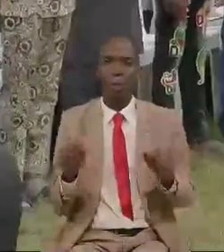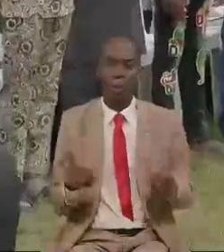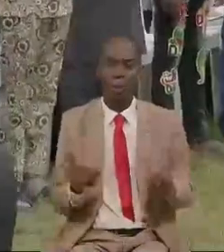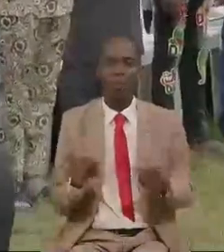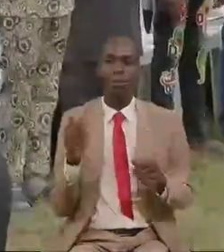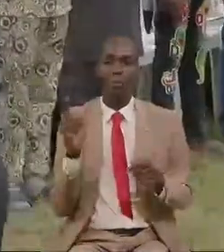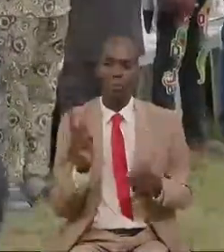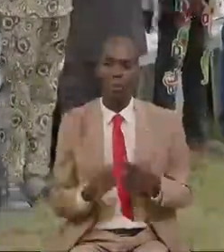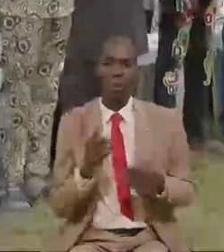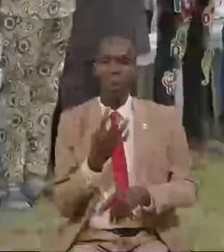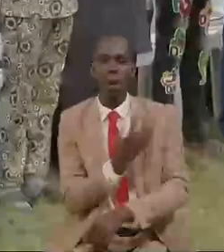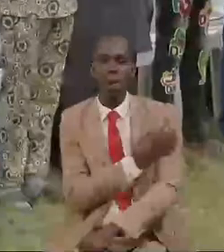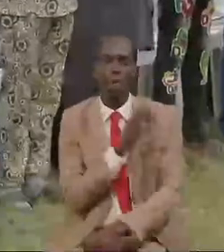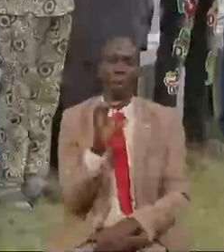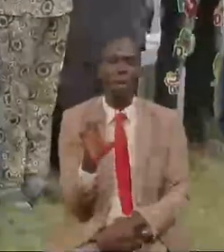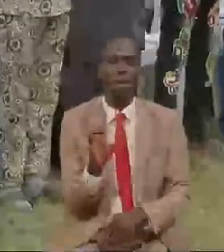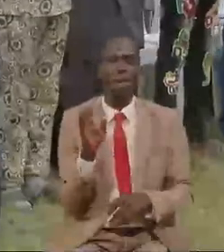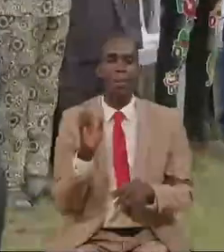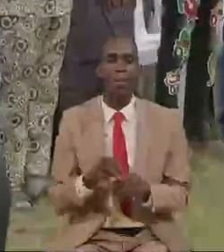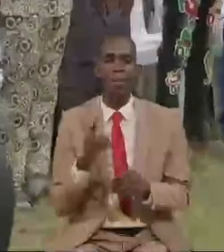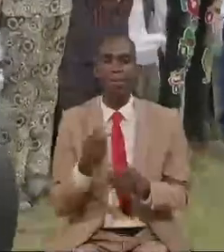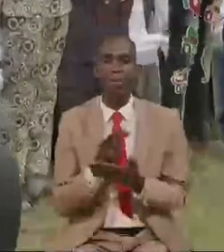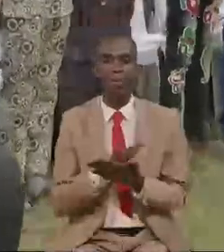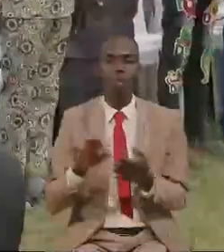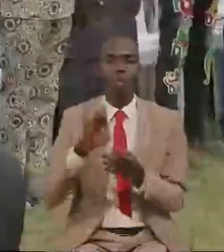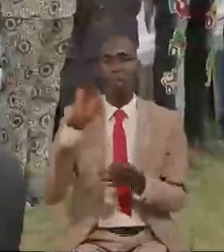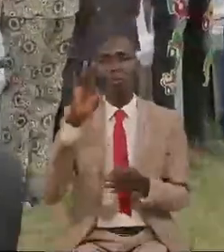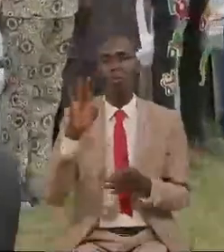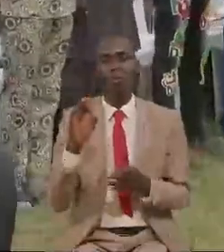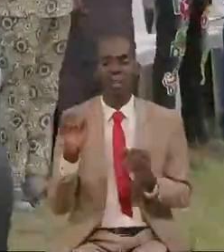capable de revêtir de puissance du Saint-Esprit,